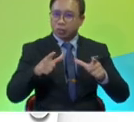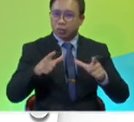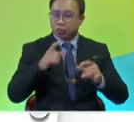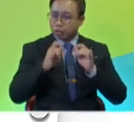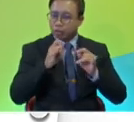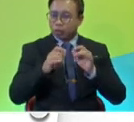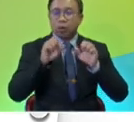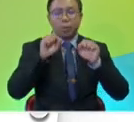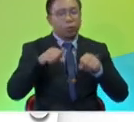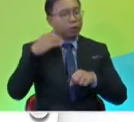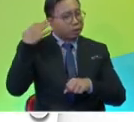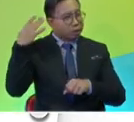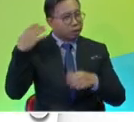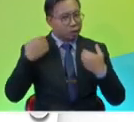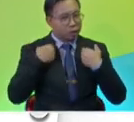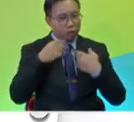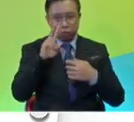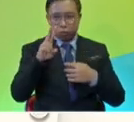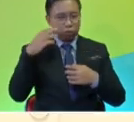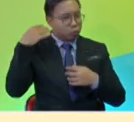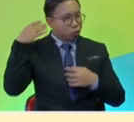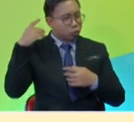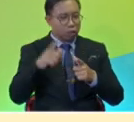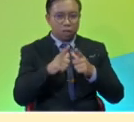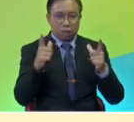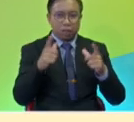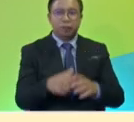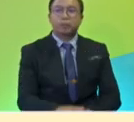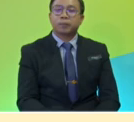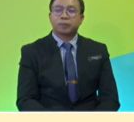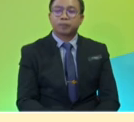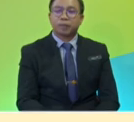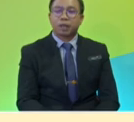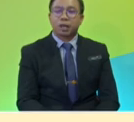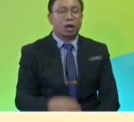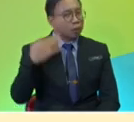dengar dia dia ada dua bunyi berbeza tah bila kita ketuk